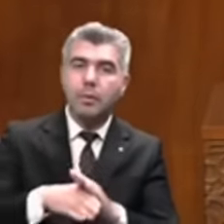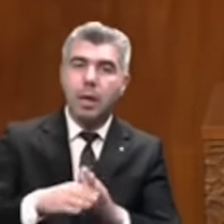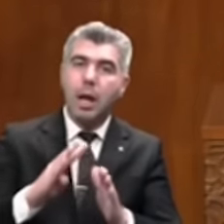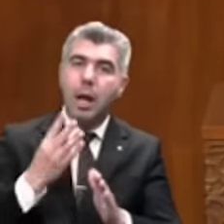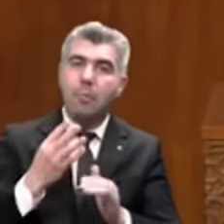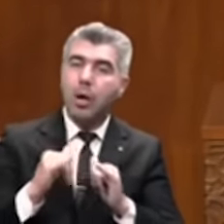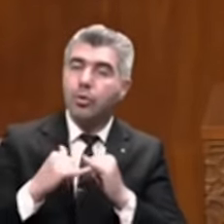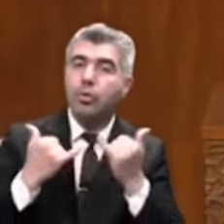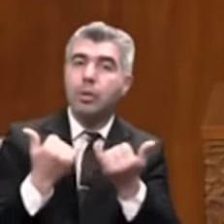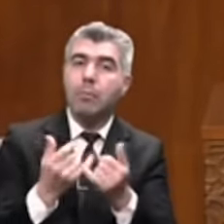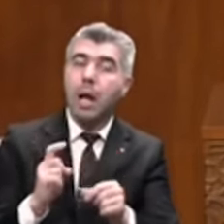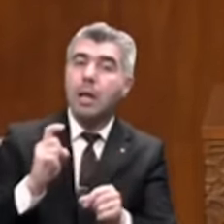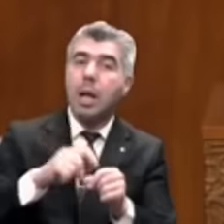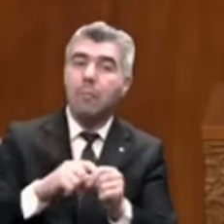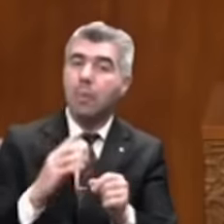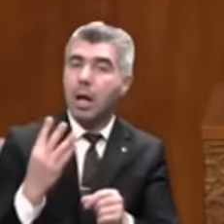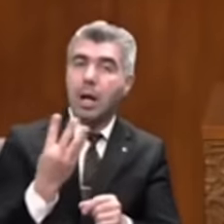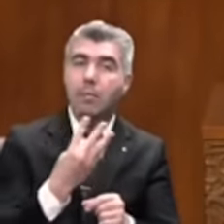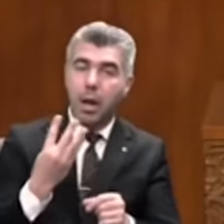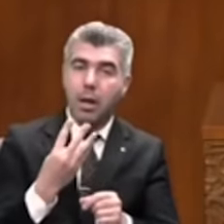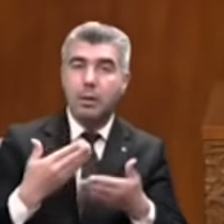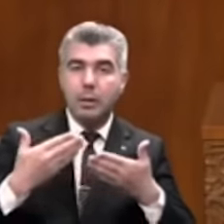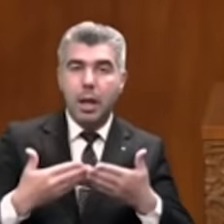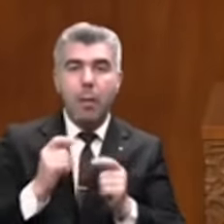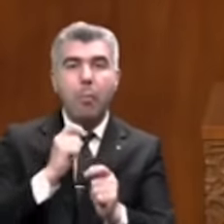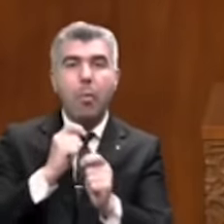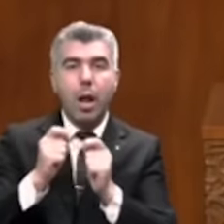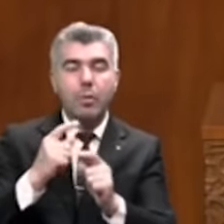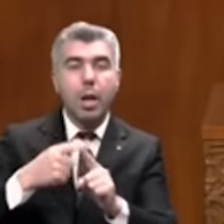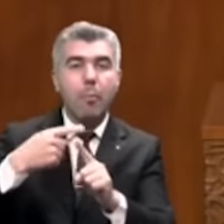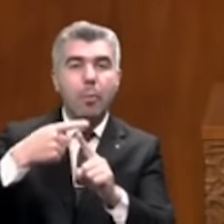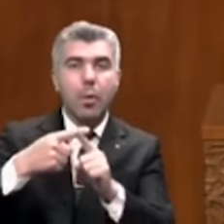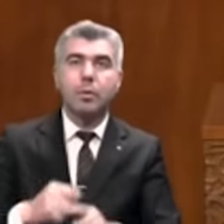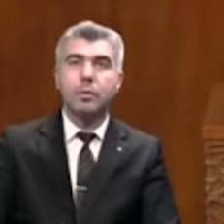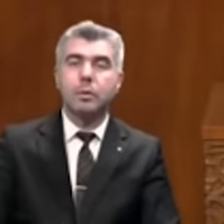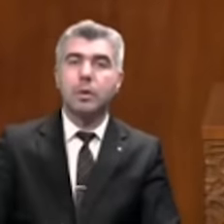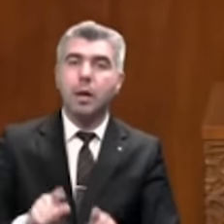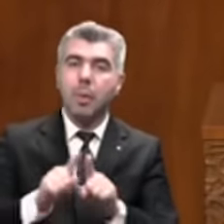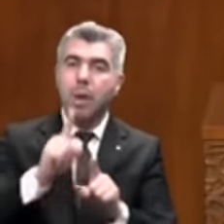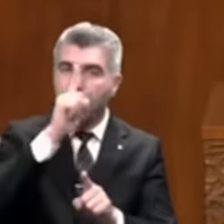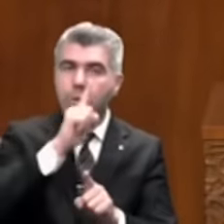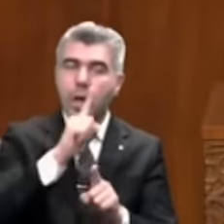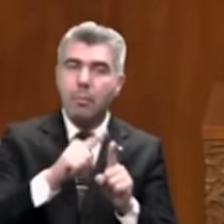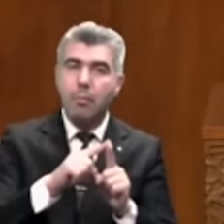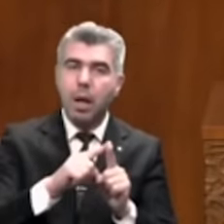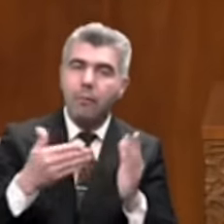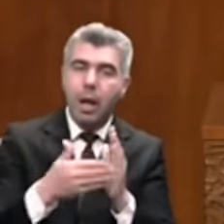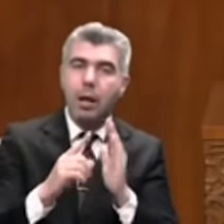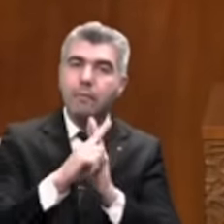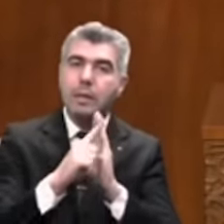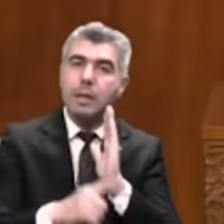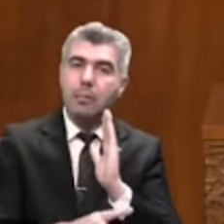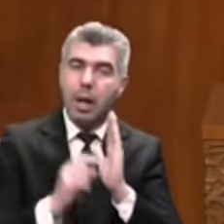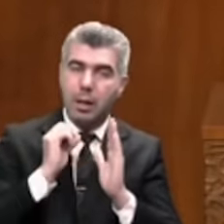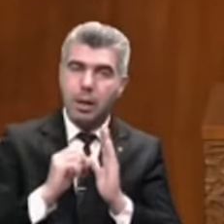وعندهم اجتماعات مع النقابات الأربع، والآن كيتناقشوا وزايدين، وغادي نمشيو إن شاء الله من هنا لآخر الأسبوع ولا في